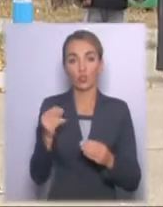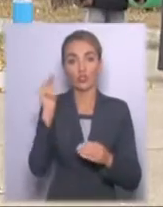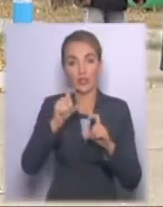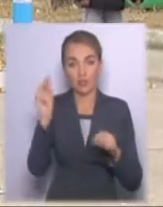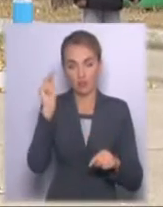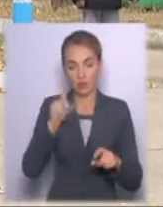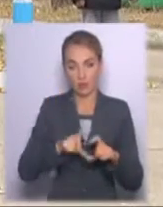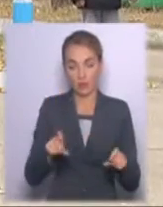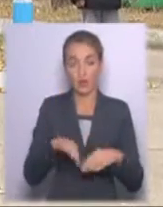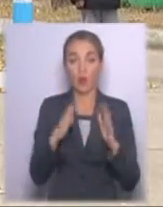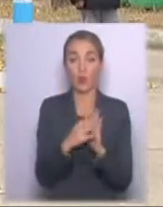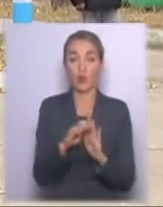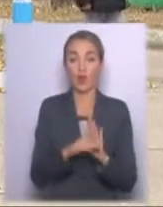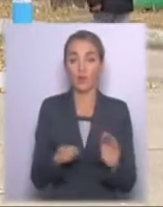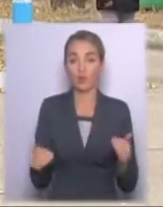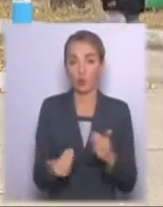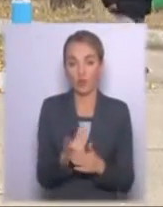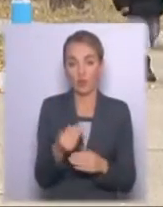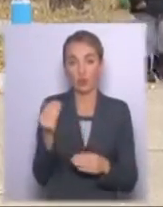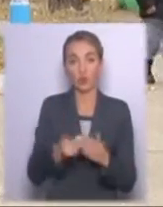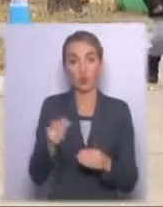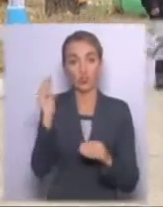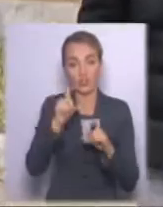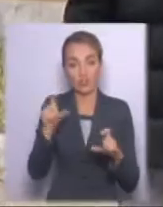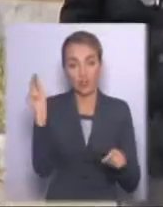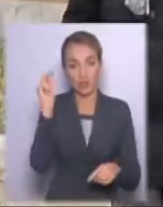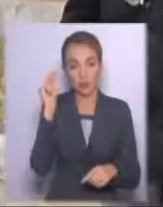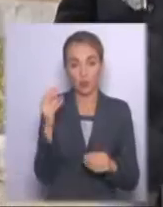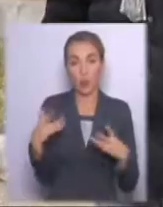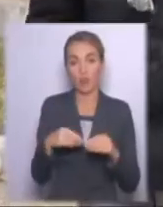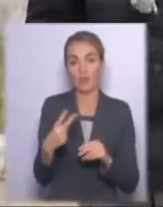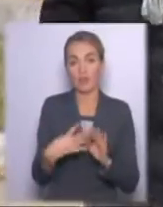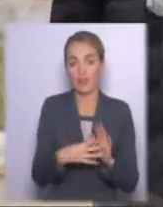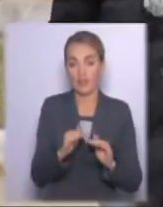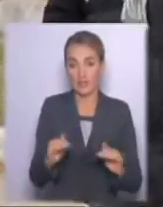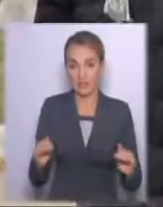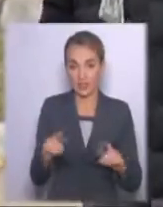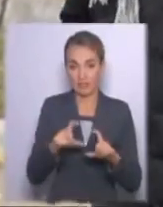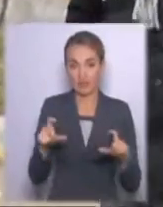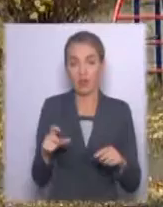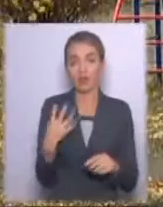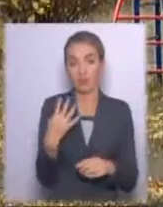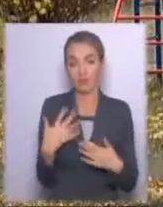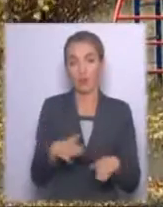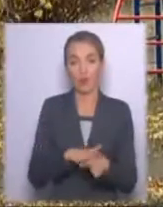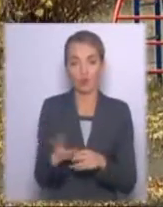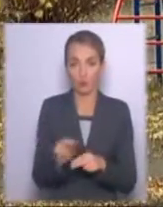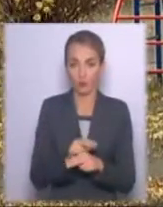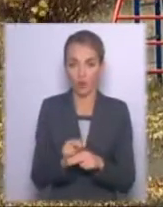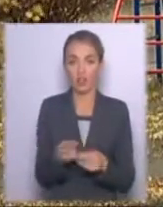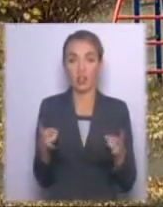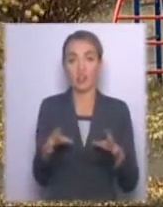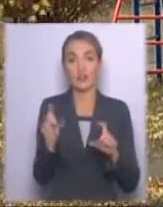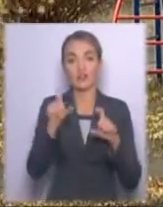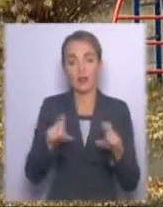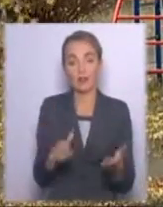закладам. Загалом програми відновлення дошкільних навчальних закладів охоплює 29 дитсадків. 4 з них уже повністю відремонтували. Решта